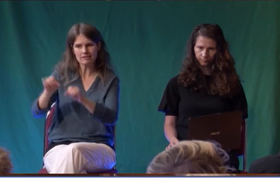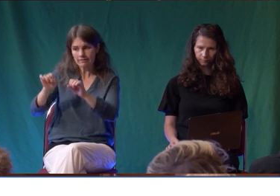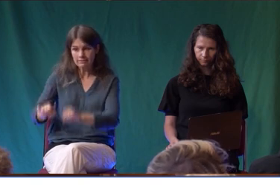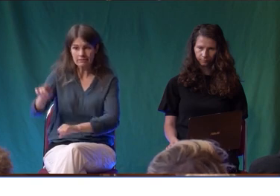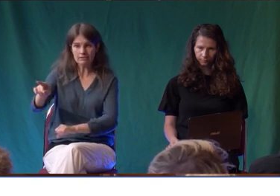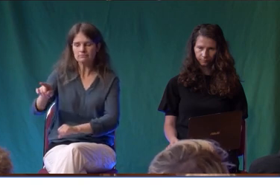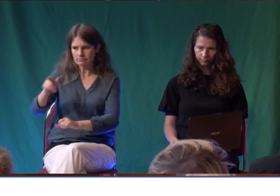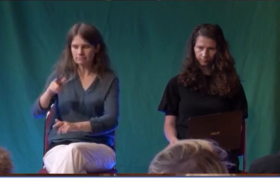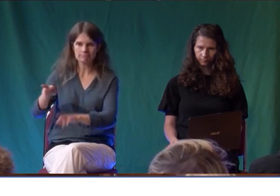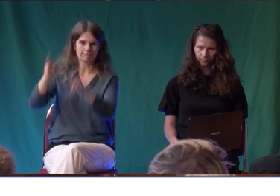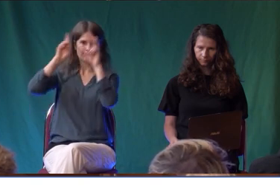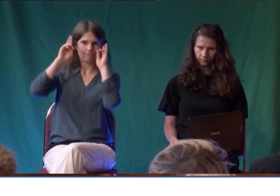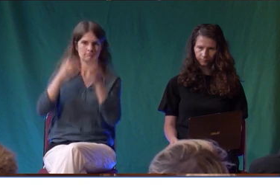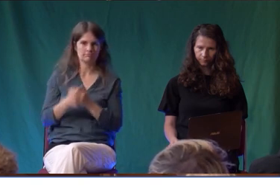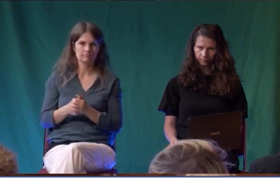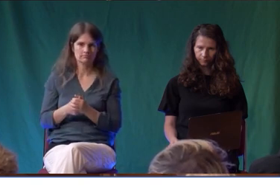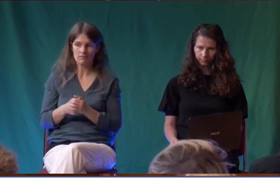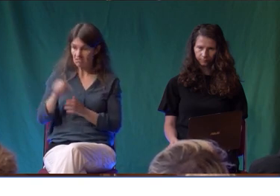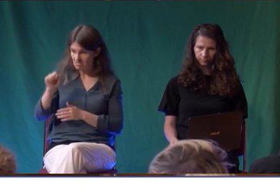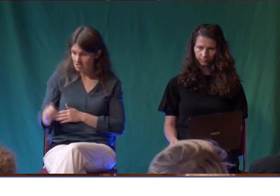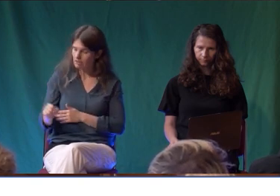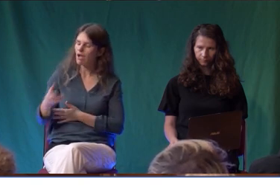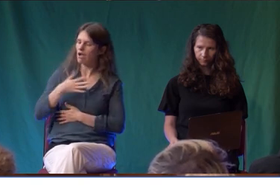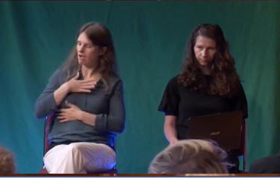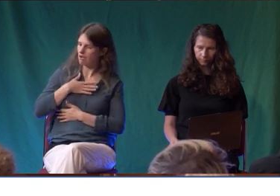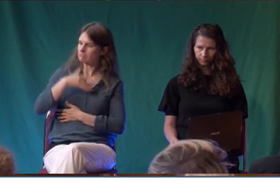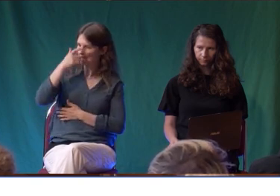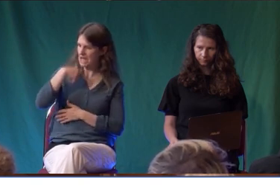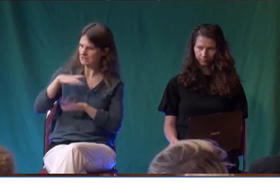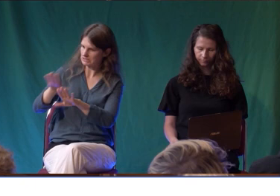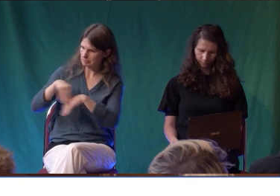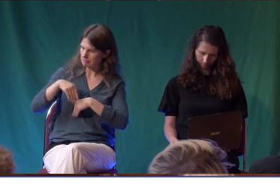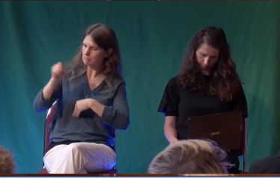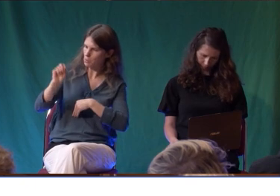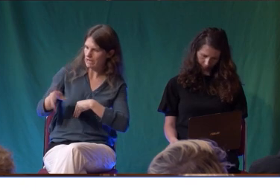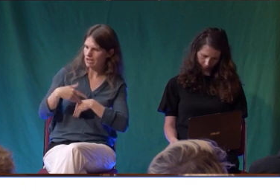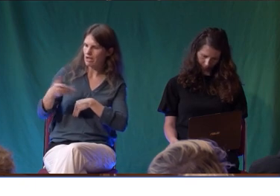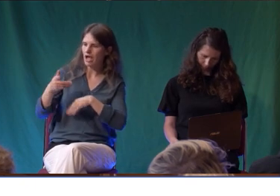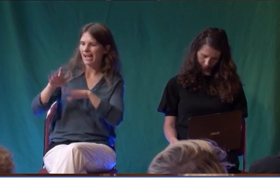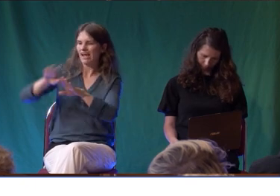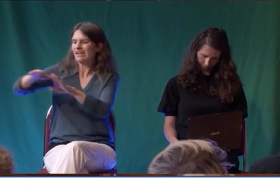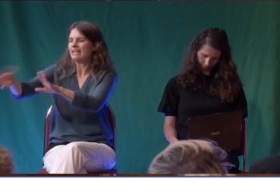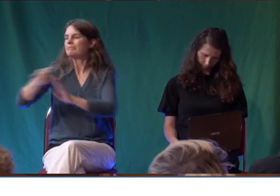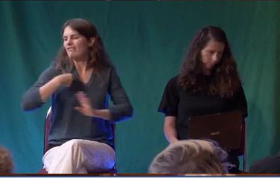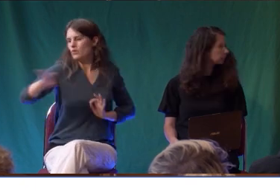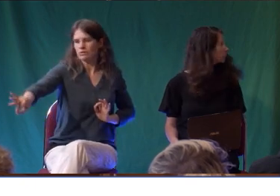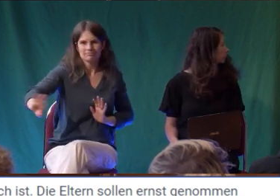können soll wahrgenommen werden ernst genommen werden und soll ihn nicht noch abgenommen werden